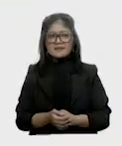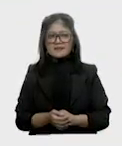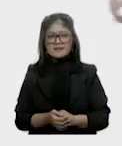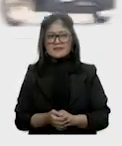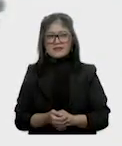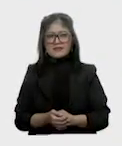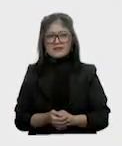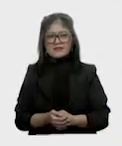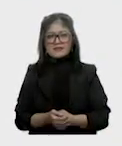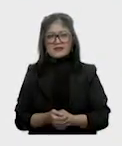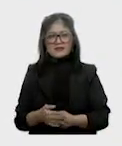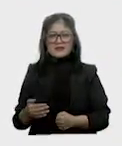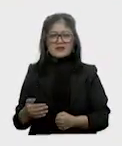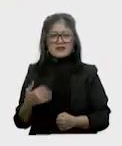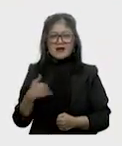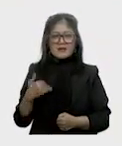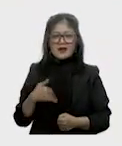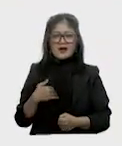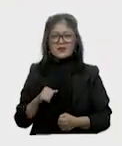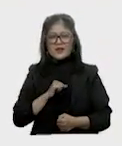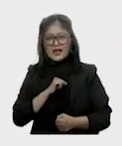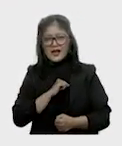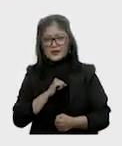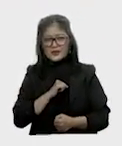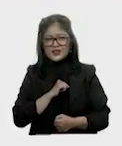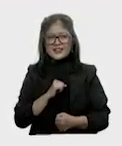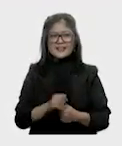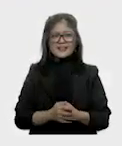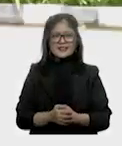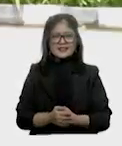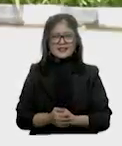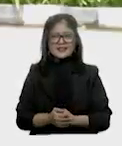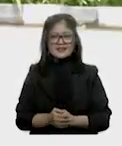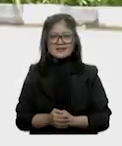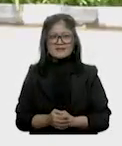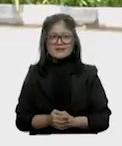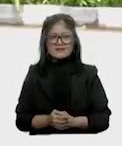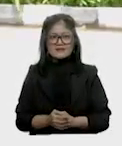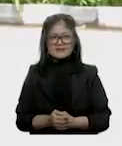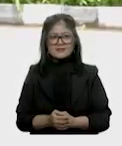Aku enggak mau, aduh, aku. Enggak ada juga ya. Oke.